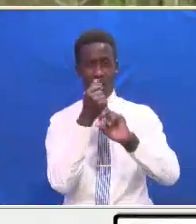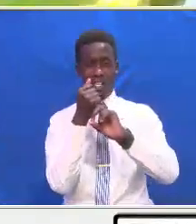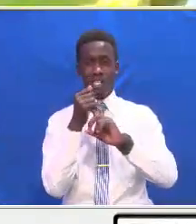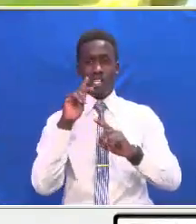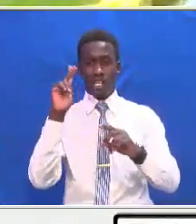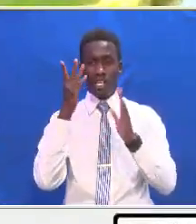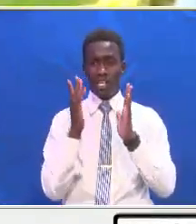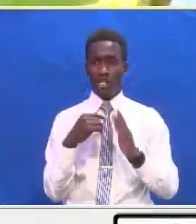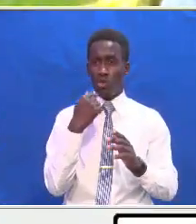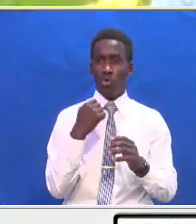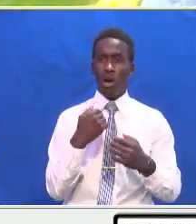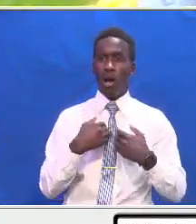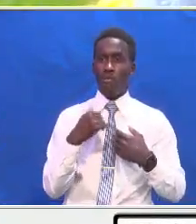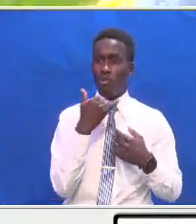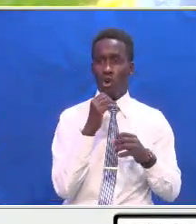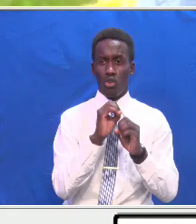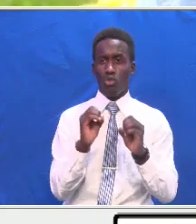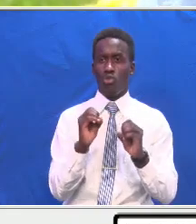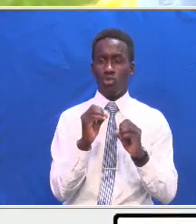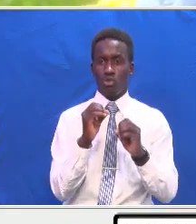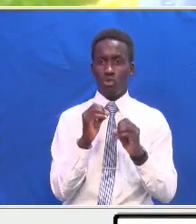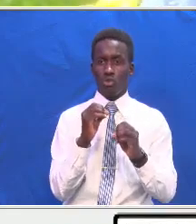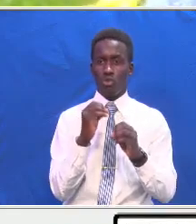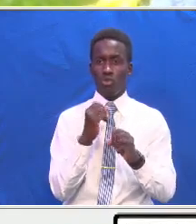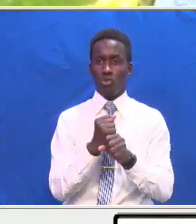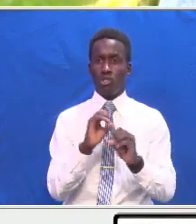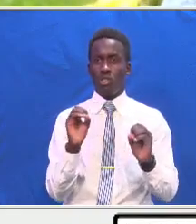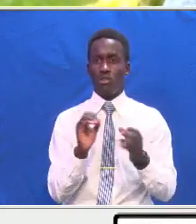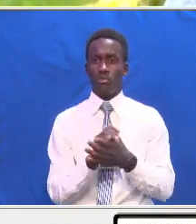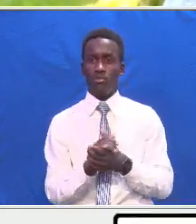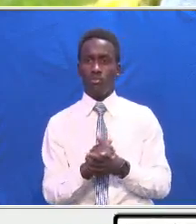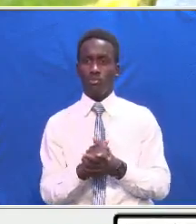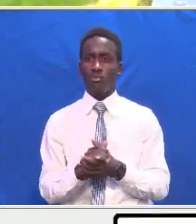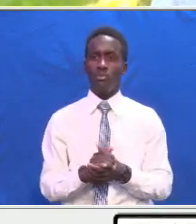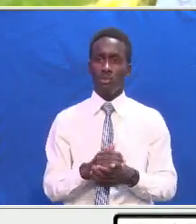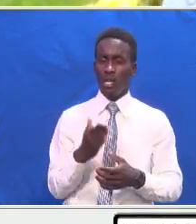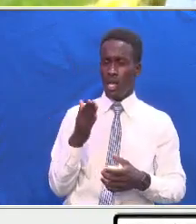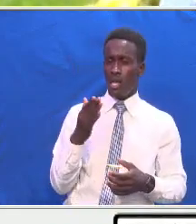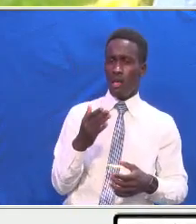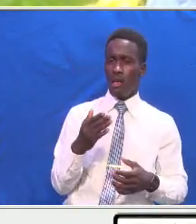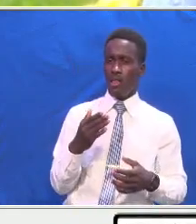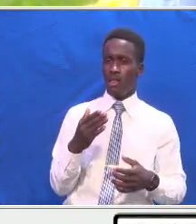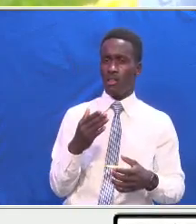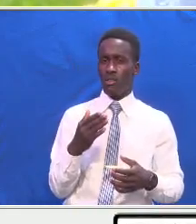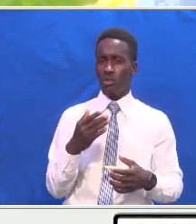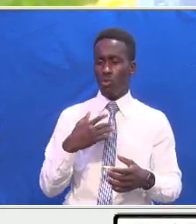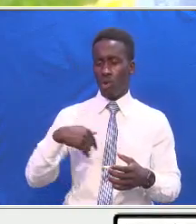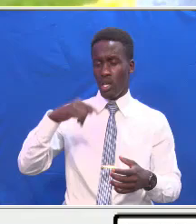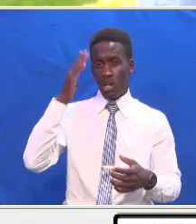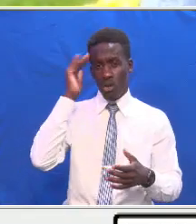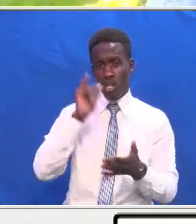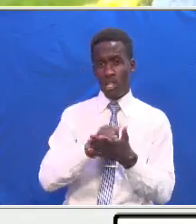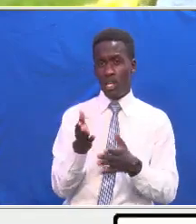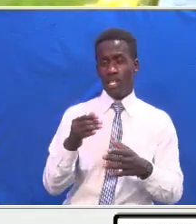na hatia. We have credible sources who have indicated that there is a special abduction